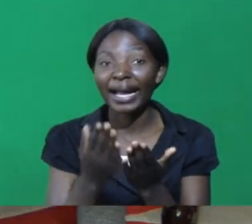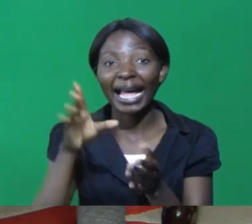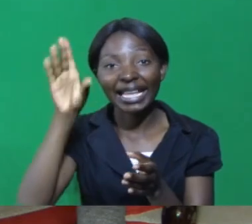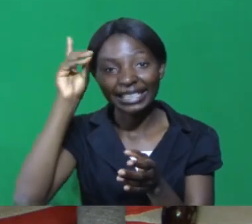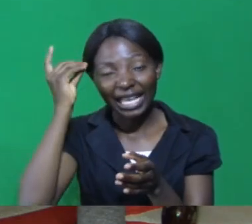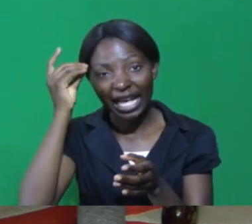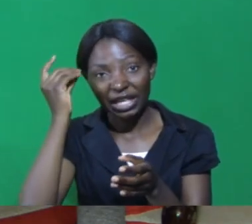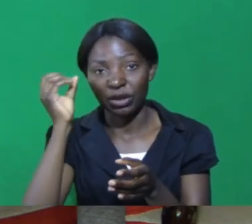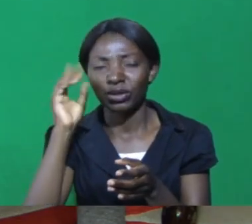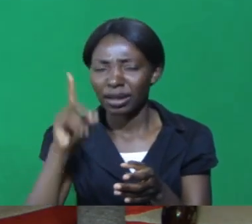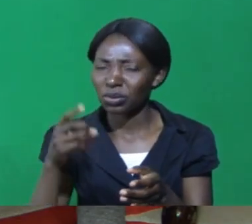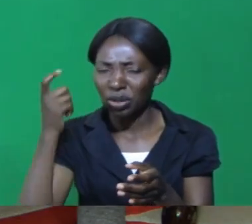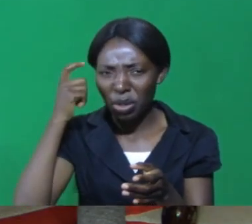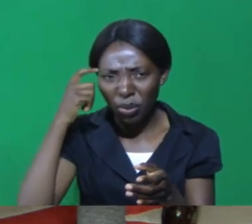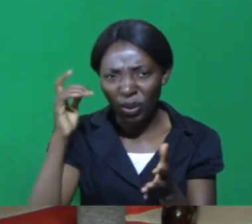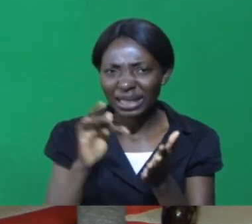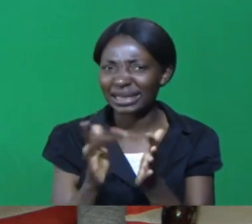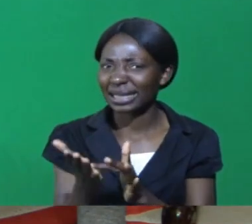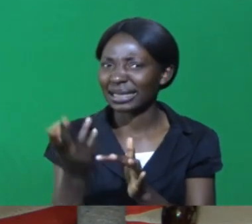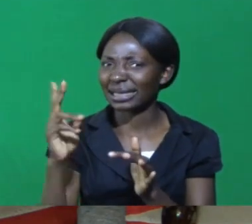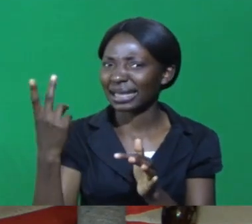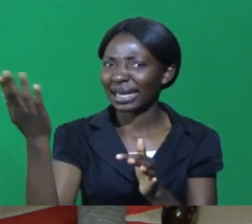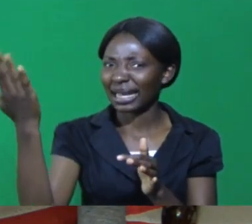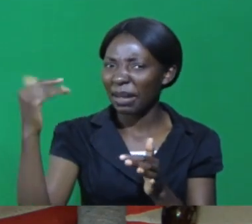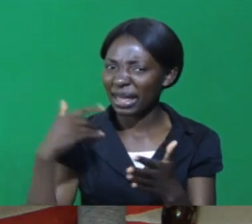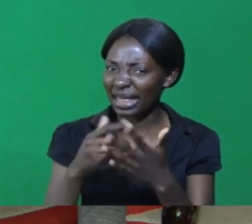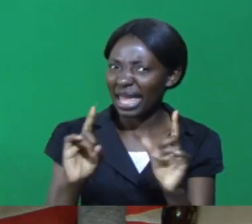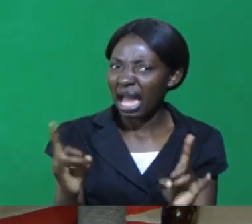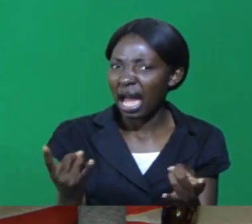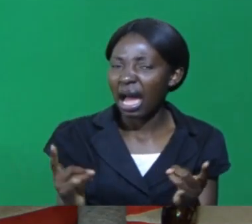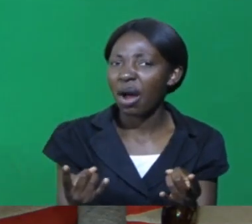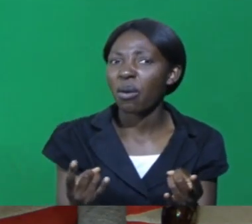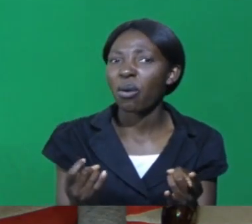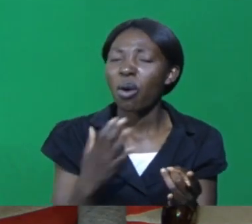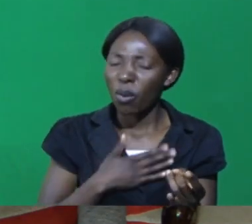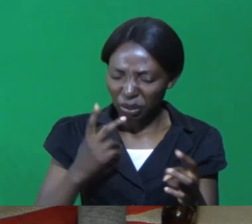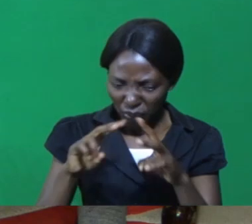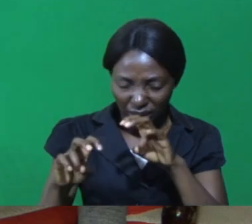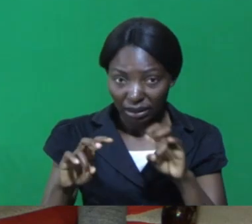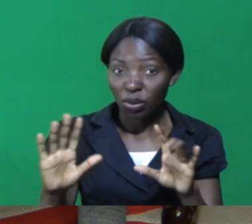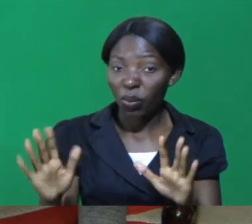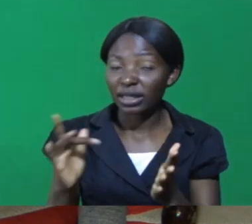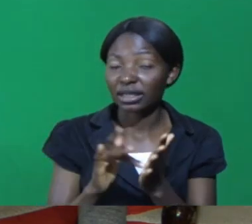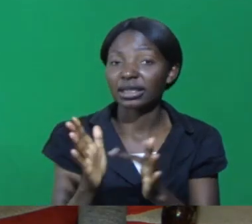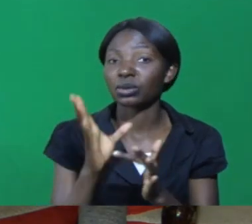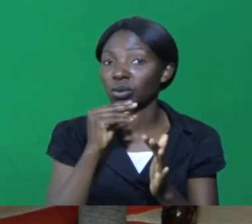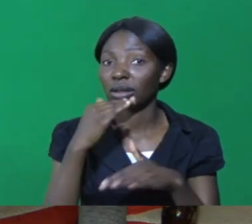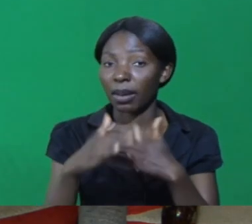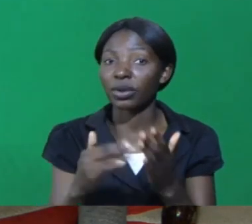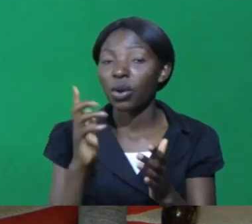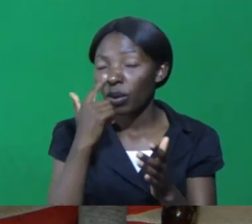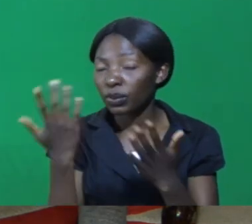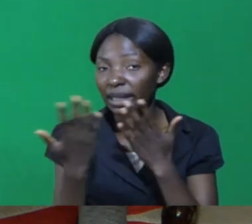naro. Saka tiri kuda kuramba tichitsvaga zvakanzi naJesu mutsvage muone mukati mebhuku iri. Saka patati tiri kuna Daniel